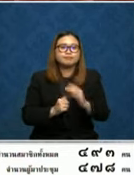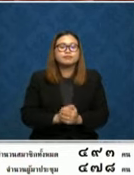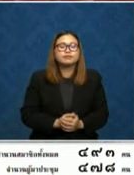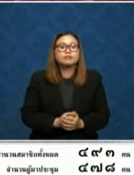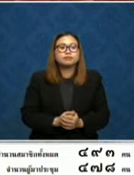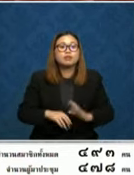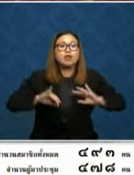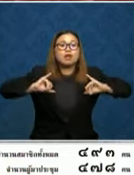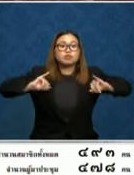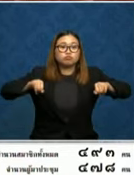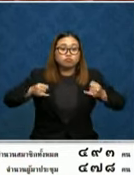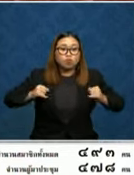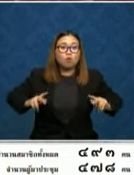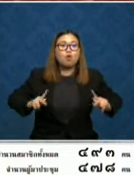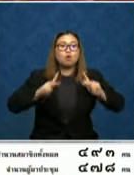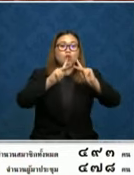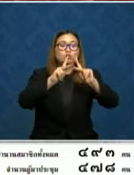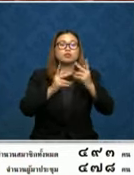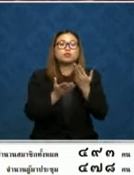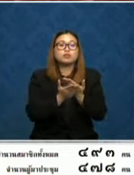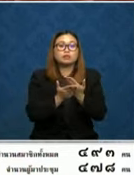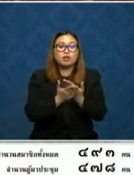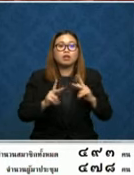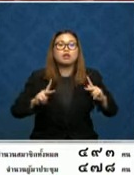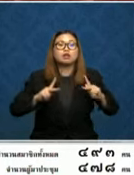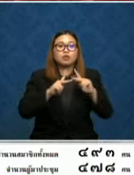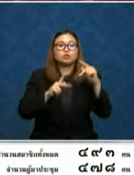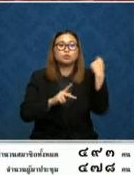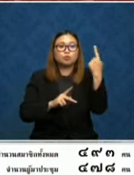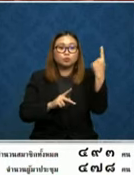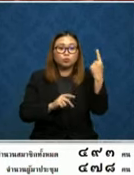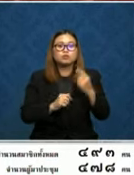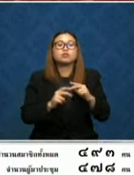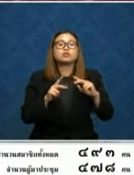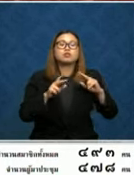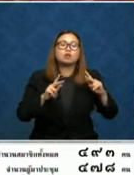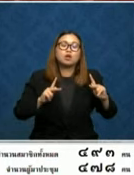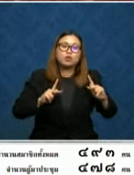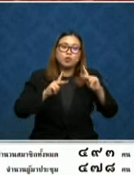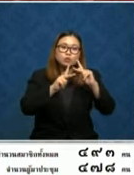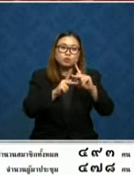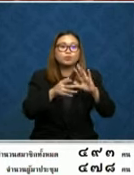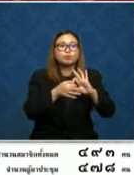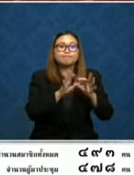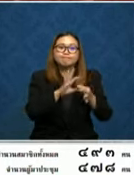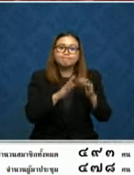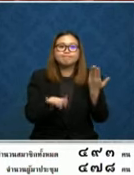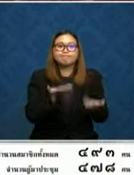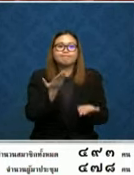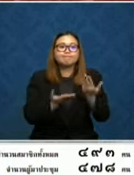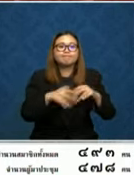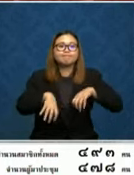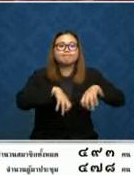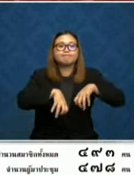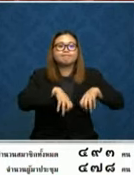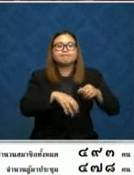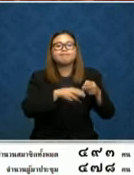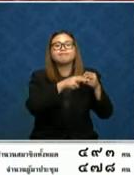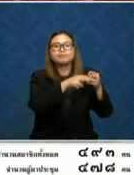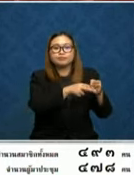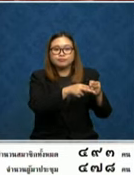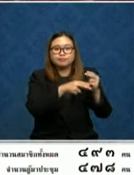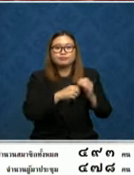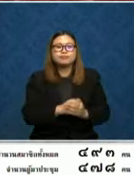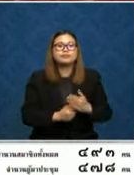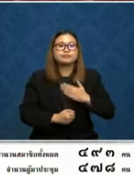เจ้าภาพเหล่านั้นกระทรวงพาณิชย์กระทรวงท่องเที่ยวททการกีฬาแห่งประเทศยังไงเขาก็ของบอยู่แล้วครับให้ท่านใช้เงินตรงนั้น